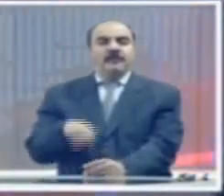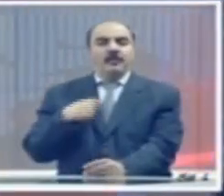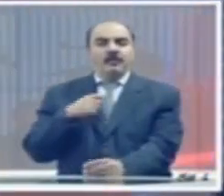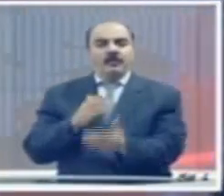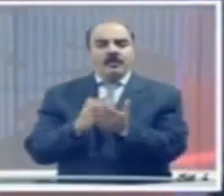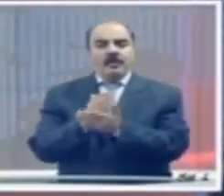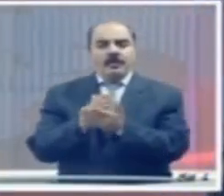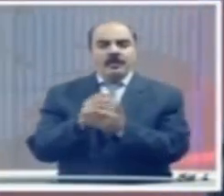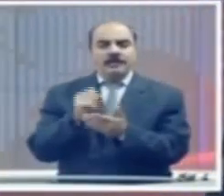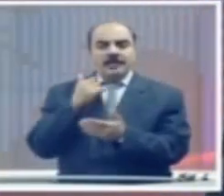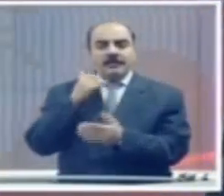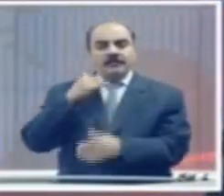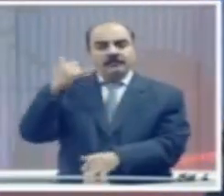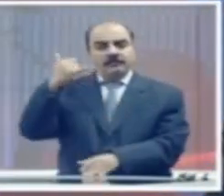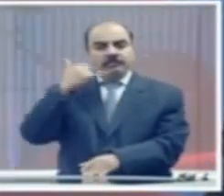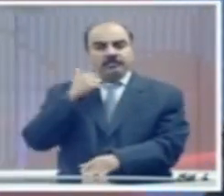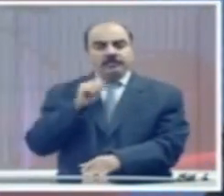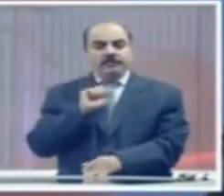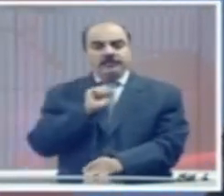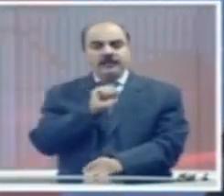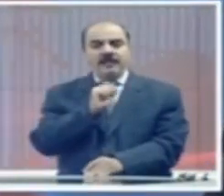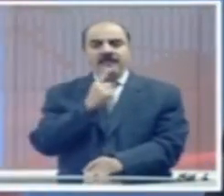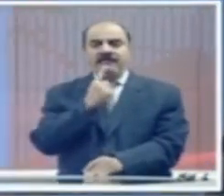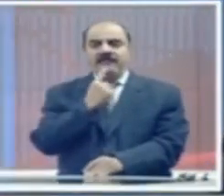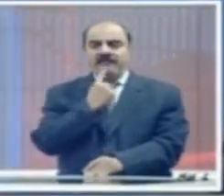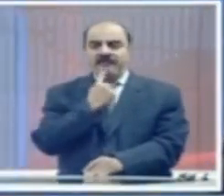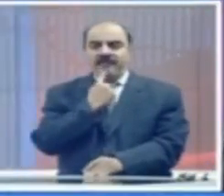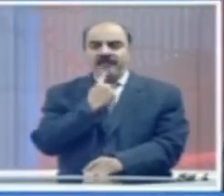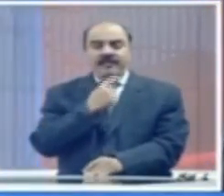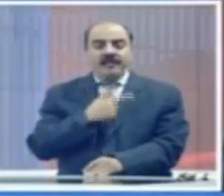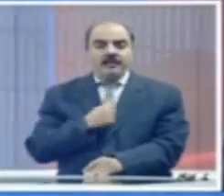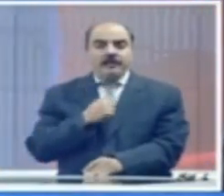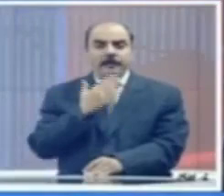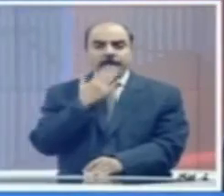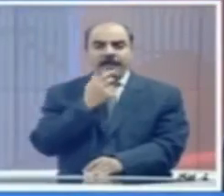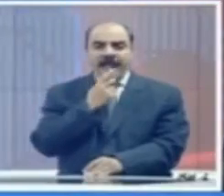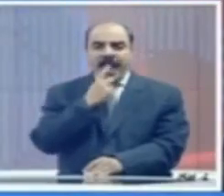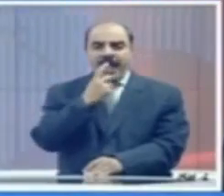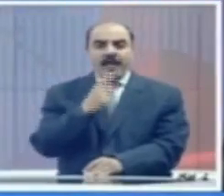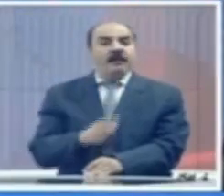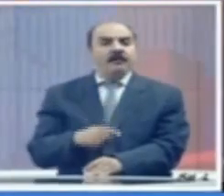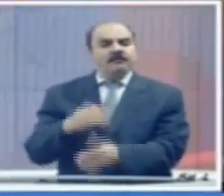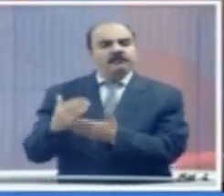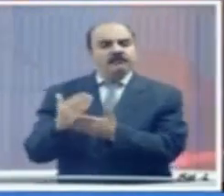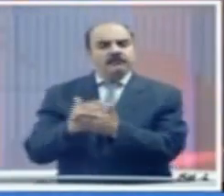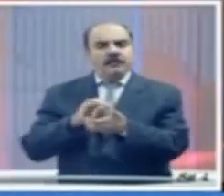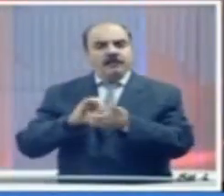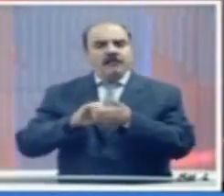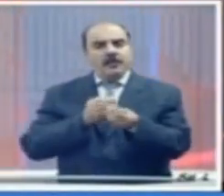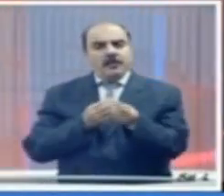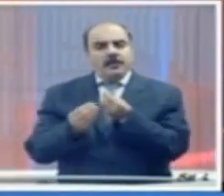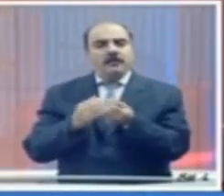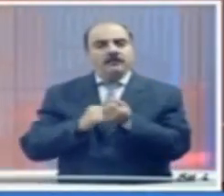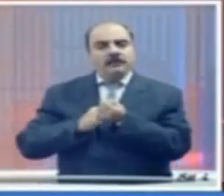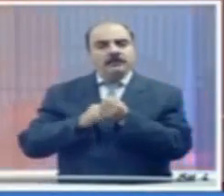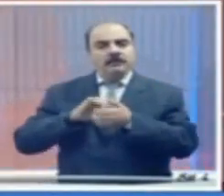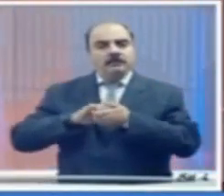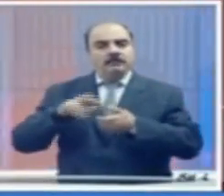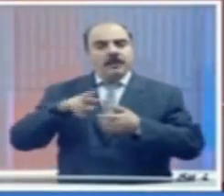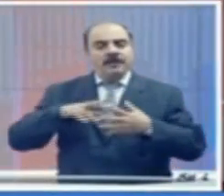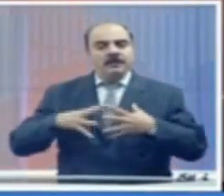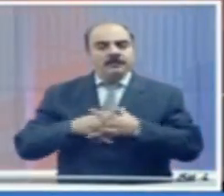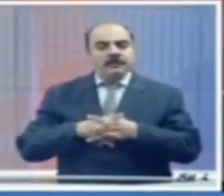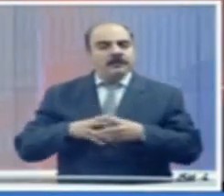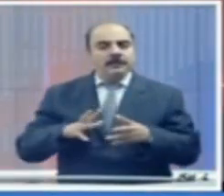تلقى وزير الخارجية سامح شكري اتصالا هاتفيا من نظيره الفنلندي بيكا هافيستو، استعرض خلاله سبل دفع